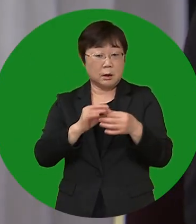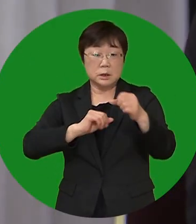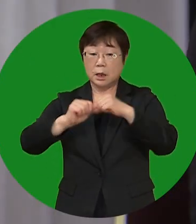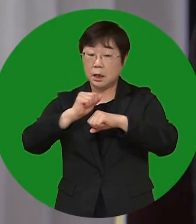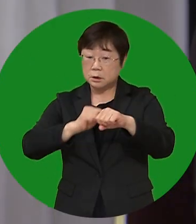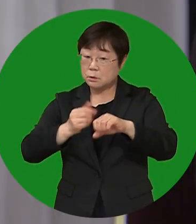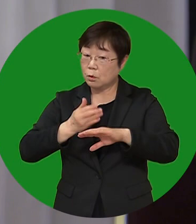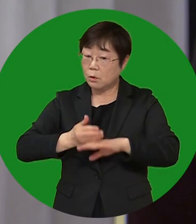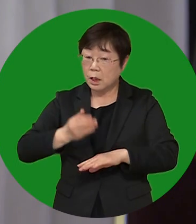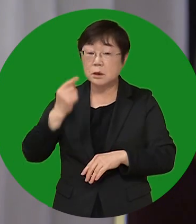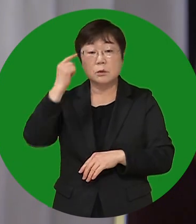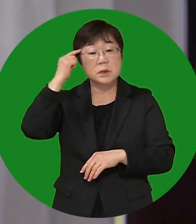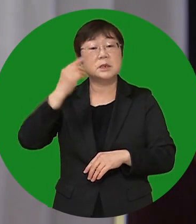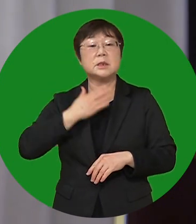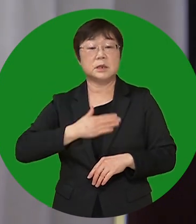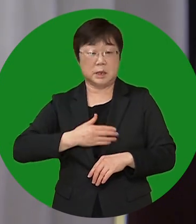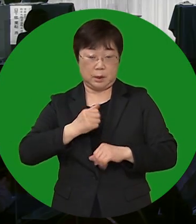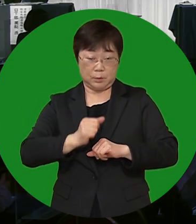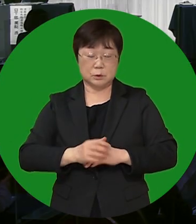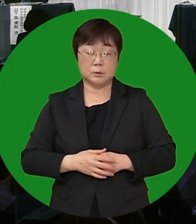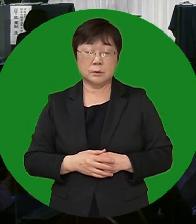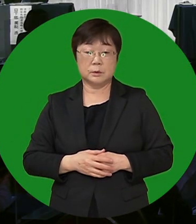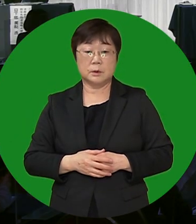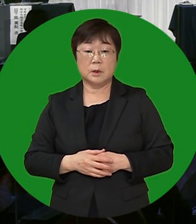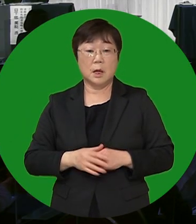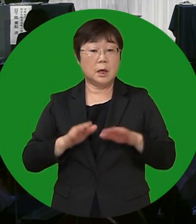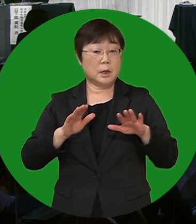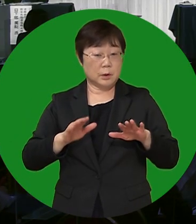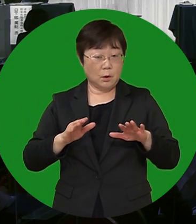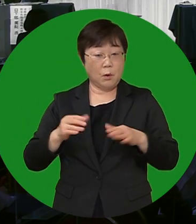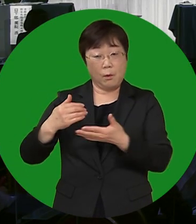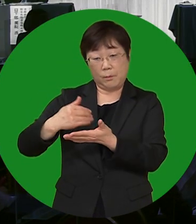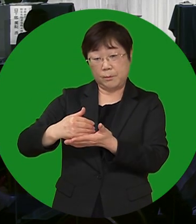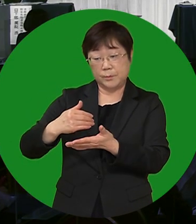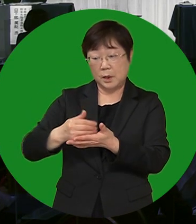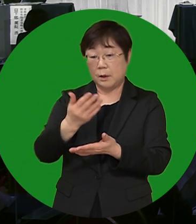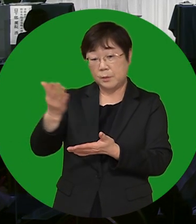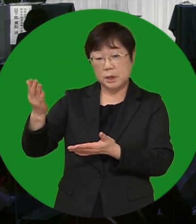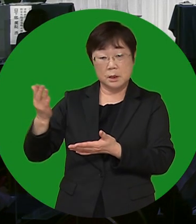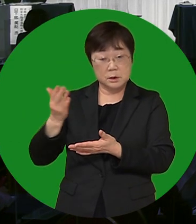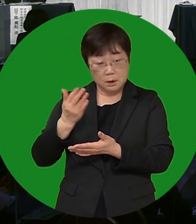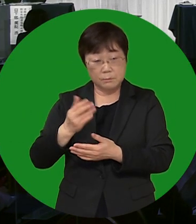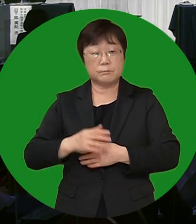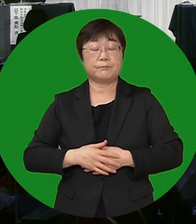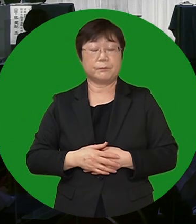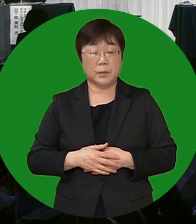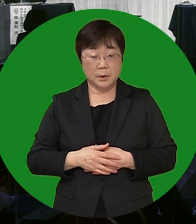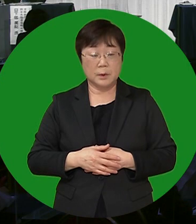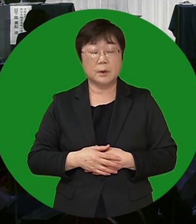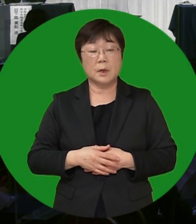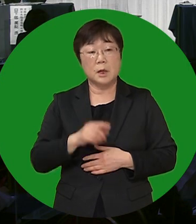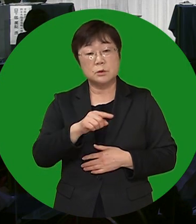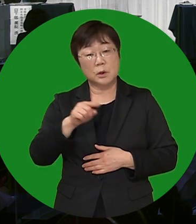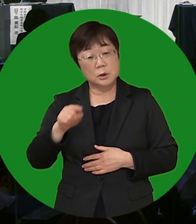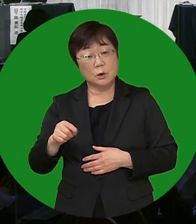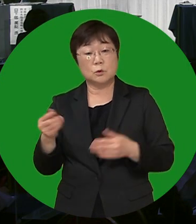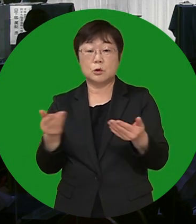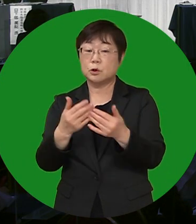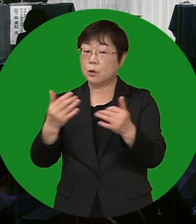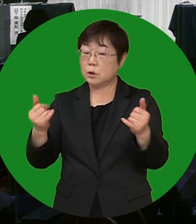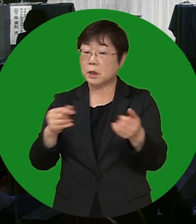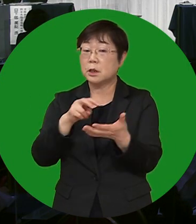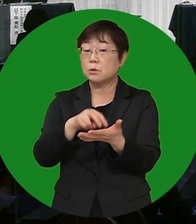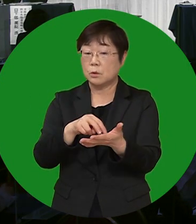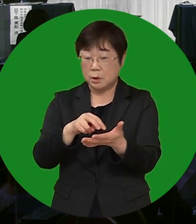活動だというふうに認識ておりますそしてあの今日お話を聞きいただいている皆様のそれぞれの事業者の方